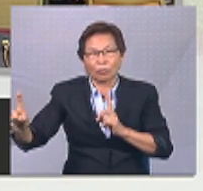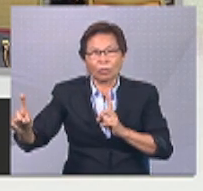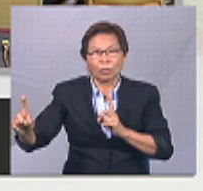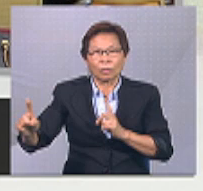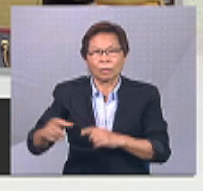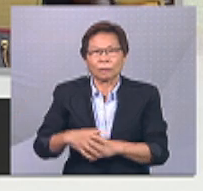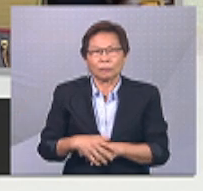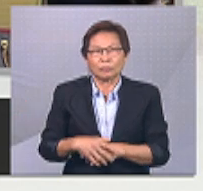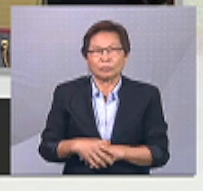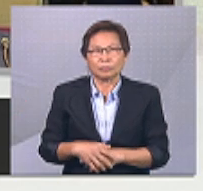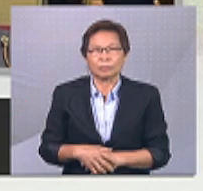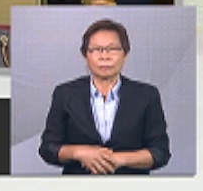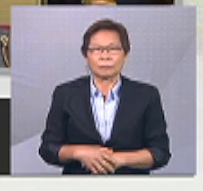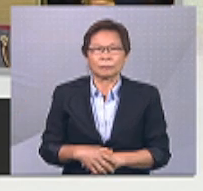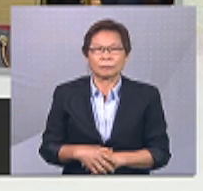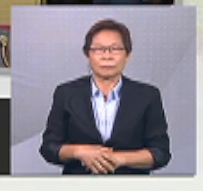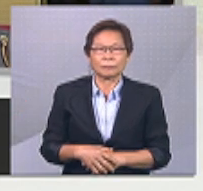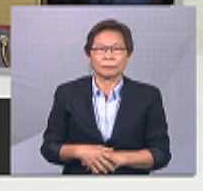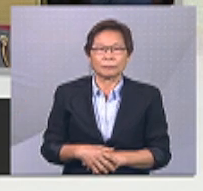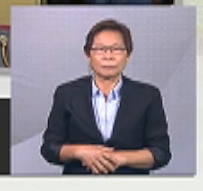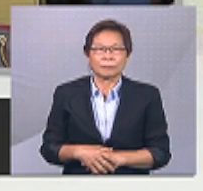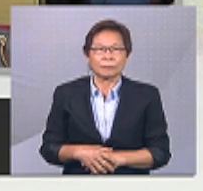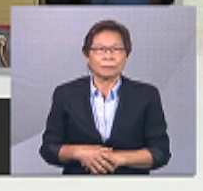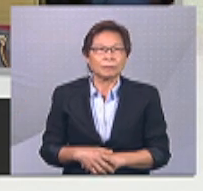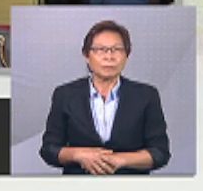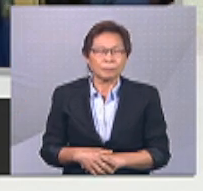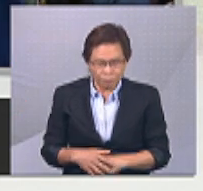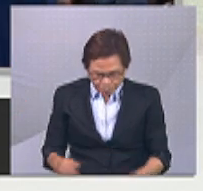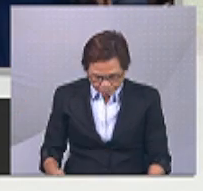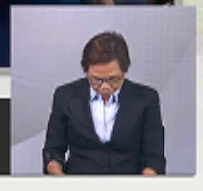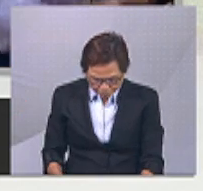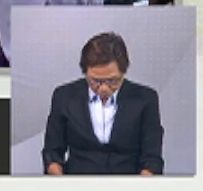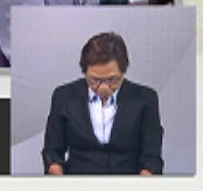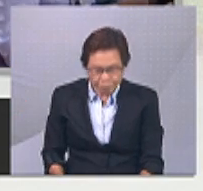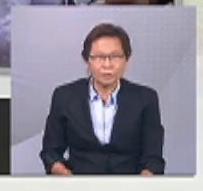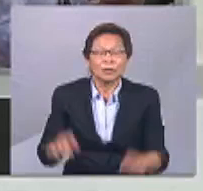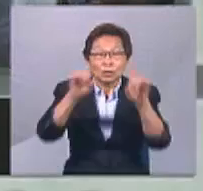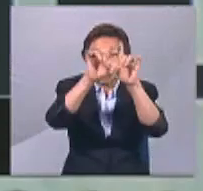adakah saranan-saranan yang perlu untuk mereka? Okey, yang soalan pertama mengenai